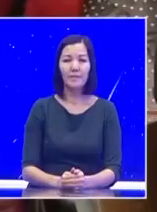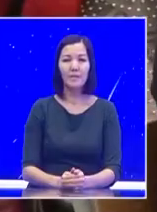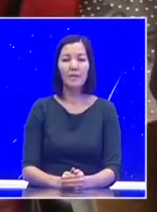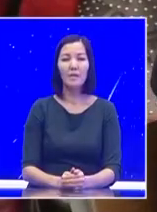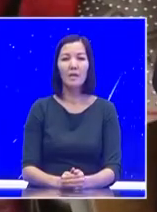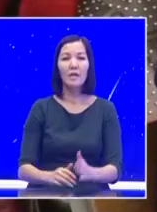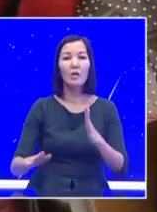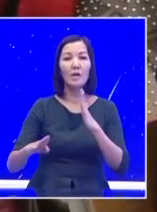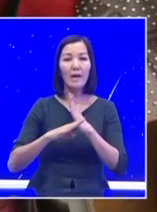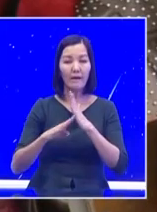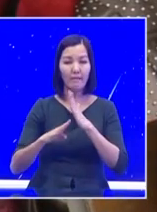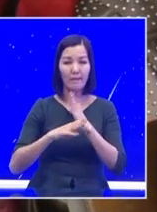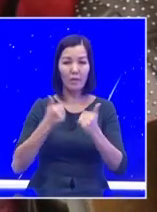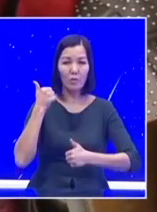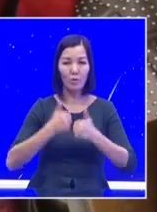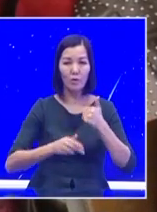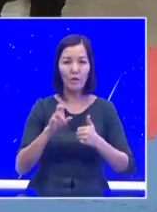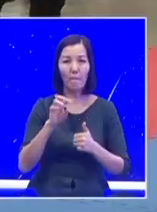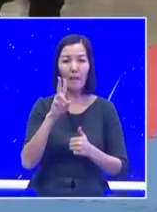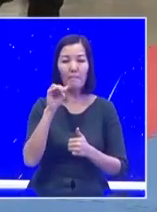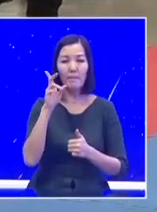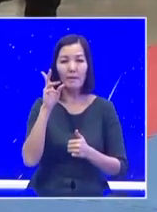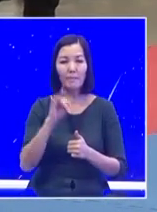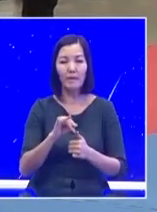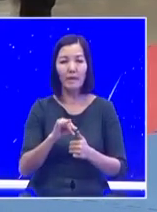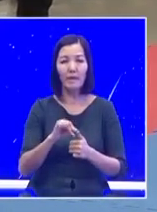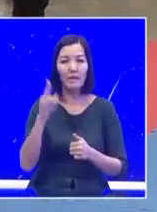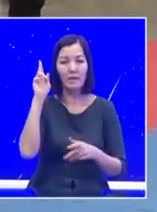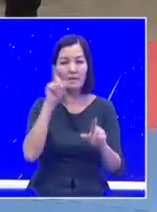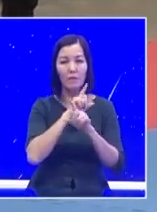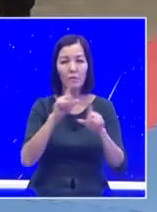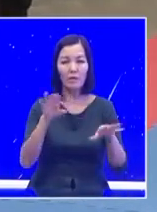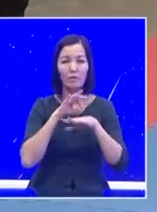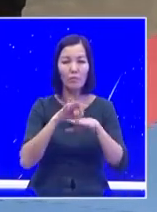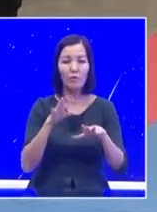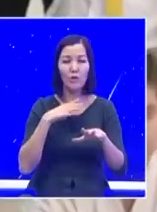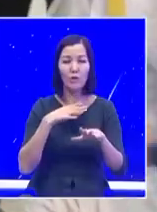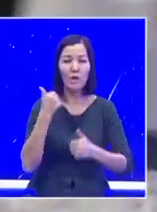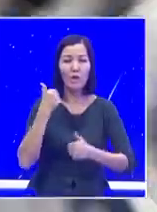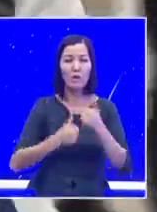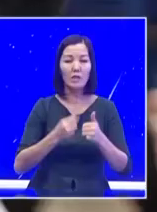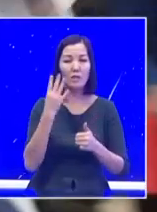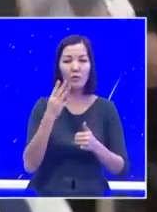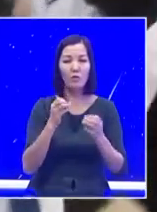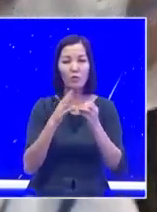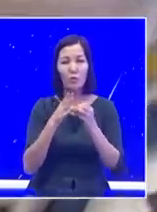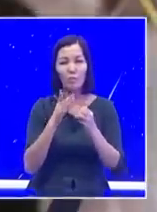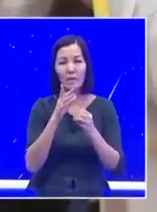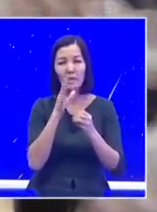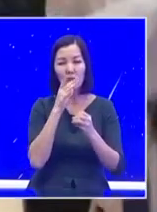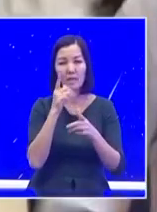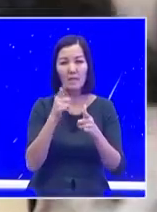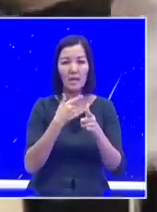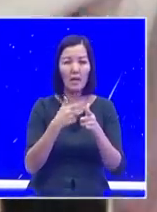Аудандық Шинкио-Кушинкай турнирі Балпықбедегі Жалайри атындағы Қазақ орта мектеп гимназиясында өтті. Жарысқа 4 пен 15 жас аралығындағы